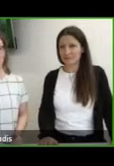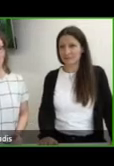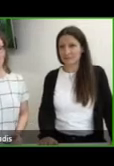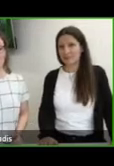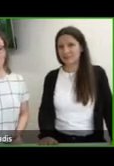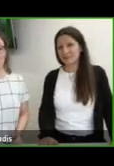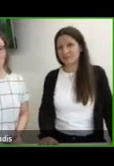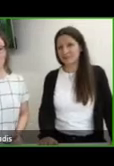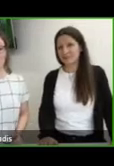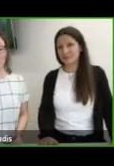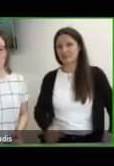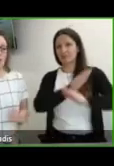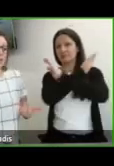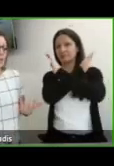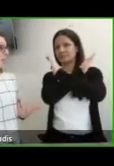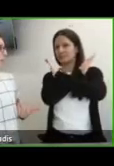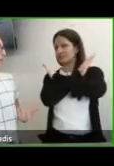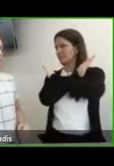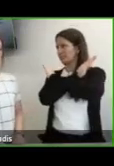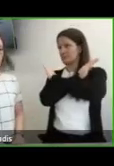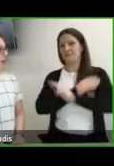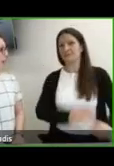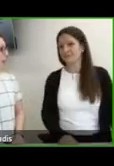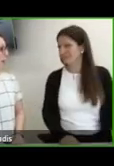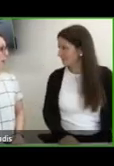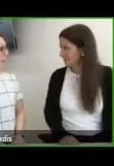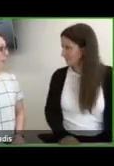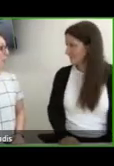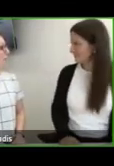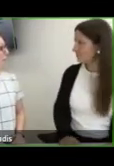impacts. C'est ce qui se passe en fait.